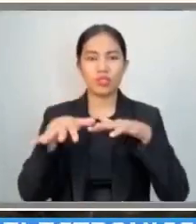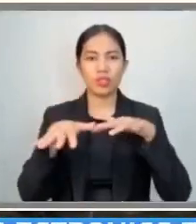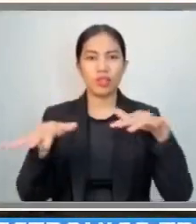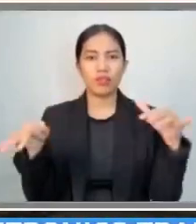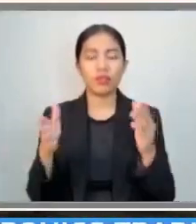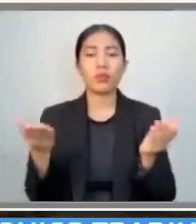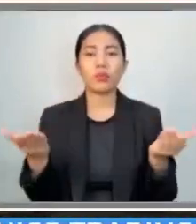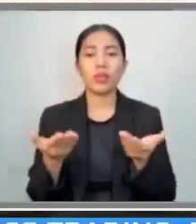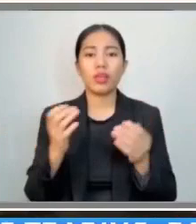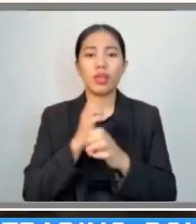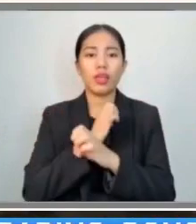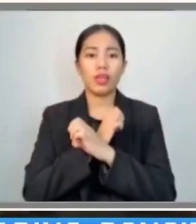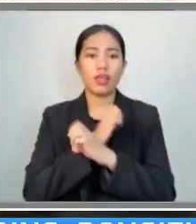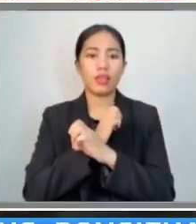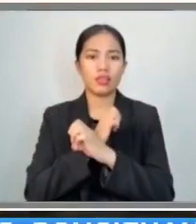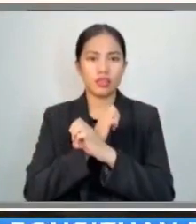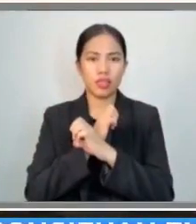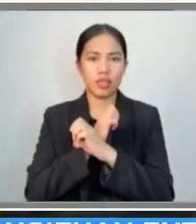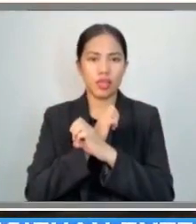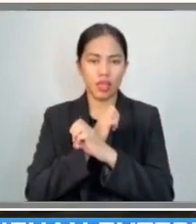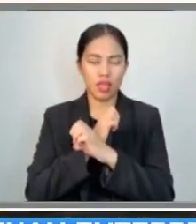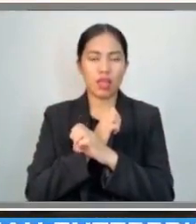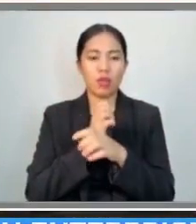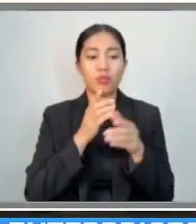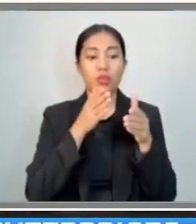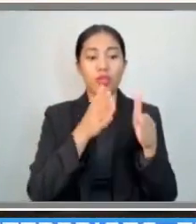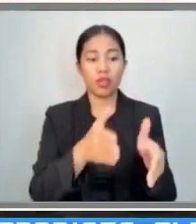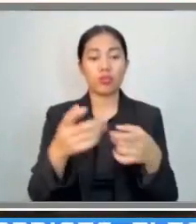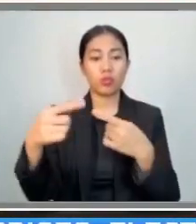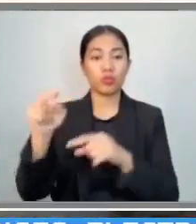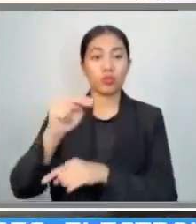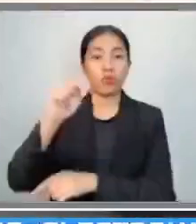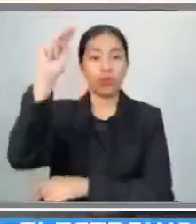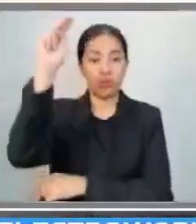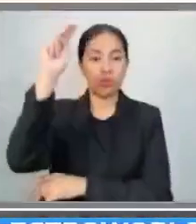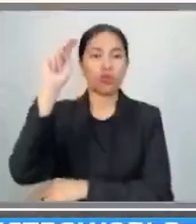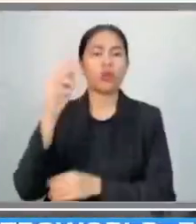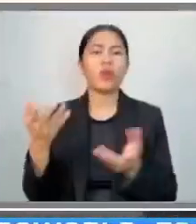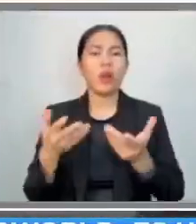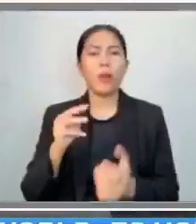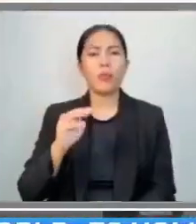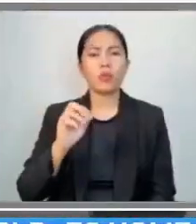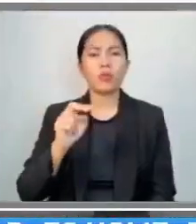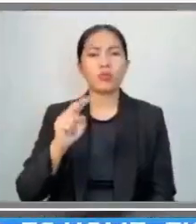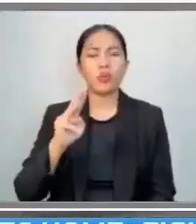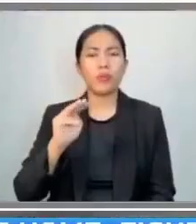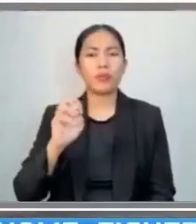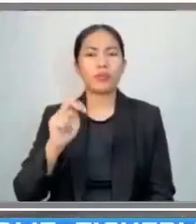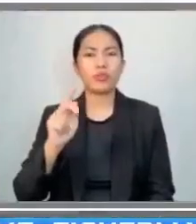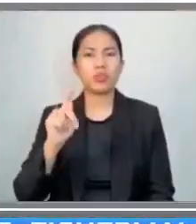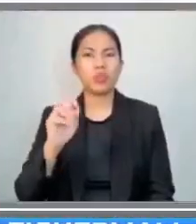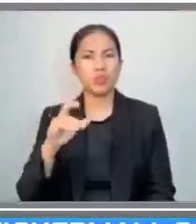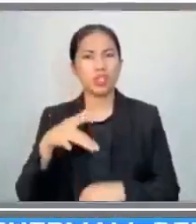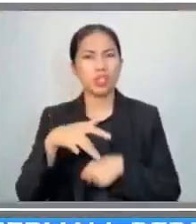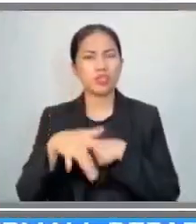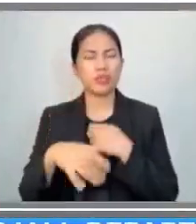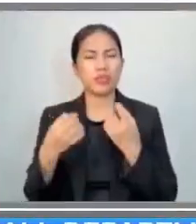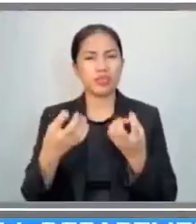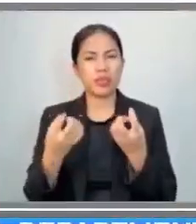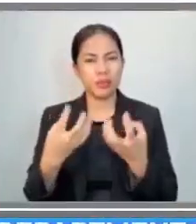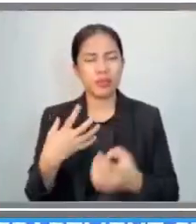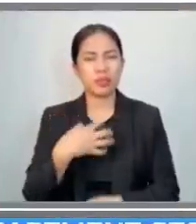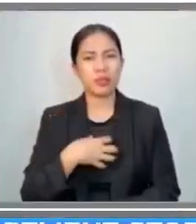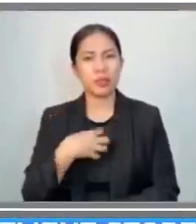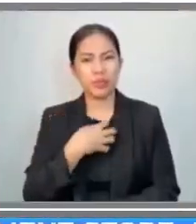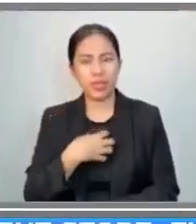Monumento northbound Lane Ano napakaaga pa lamang Marami na Hong nagrereklamo dahil sa sobrang traffic no